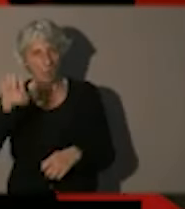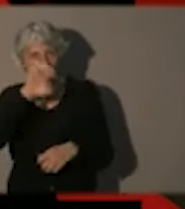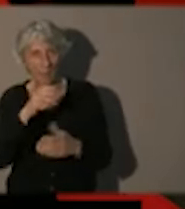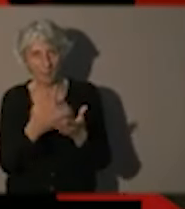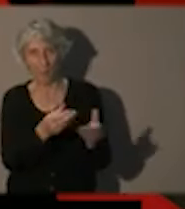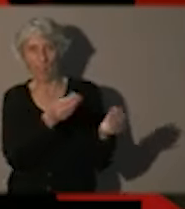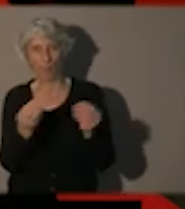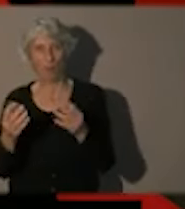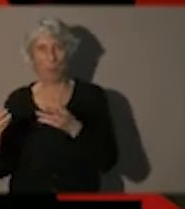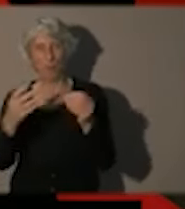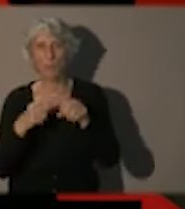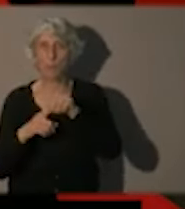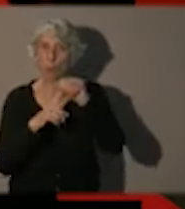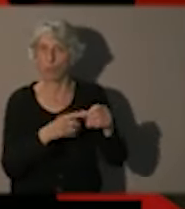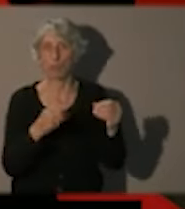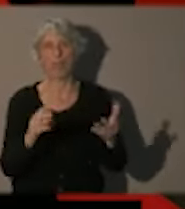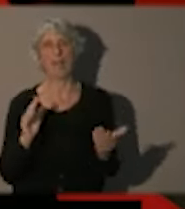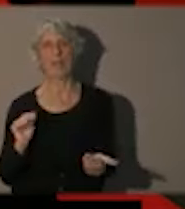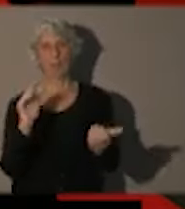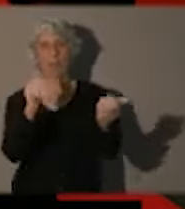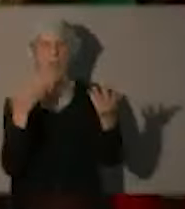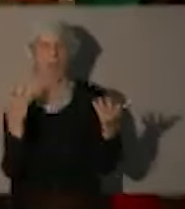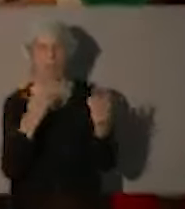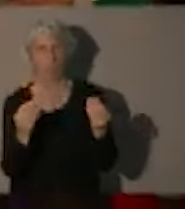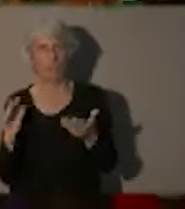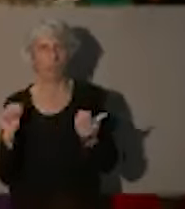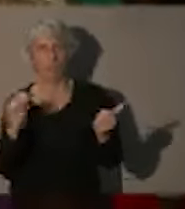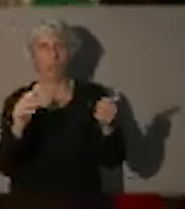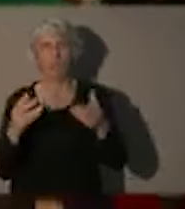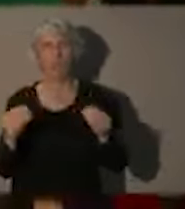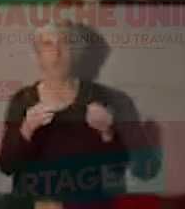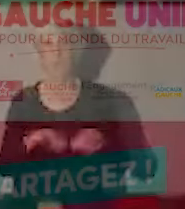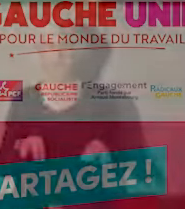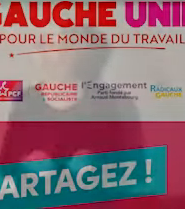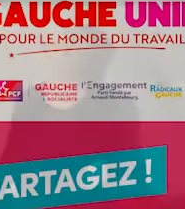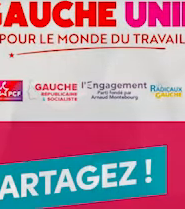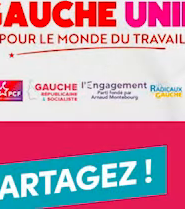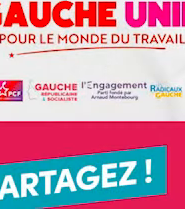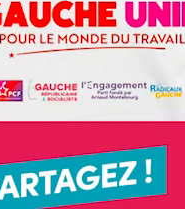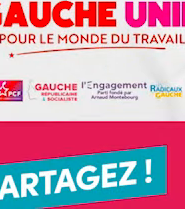gauche et au peuple de notre pays. Merci beaucoup Marie-Noëlle. Merci.